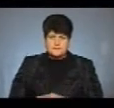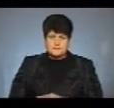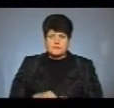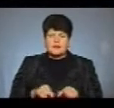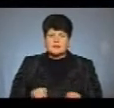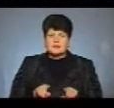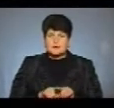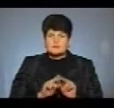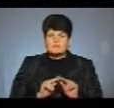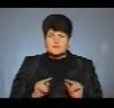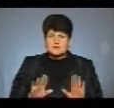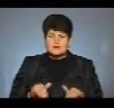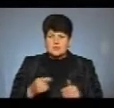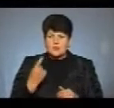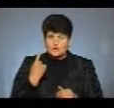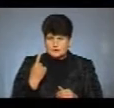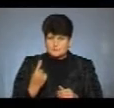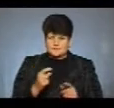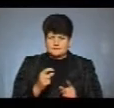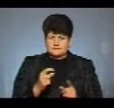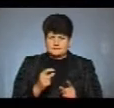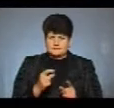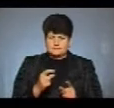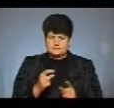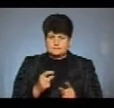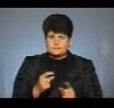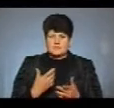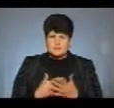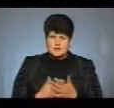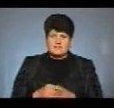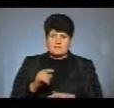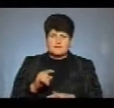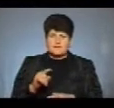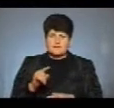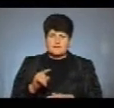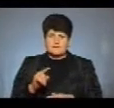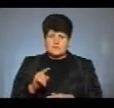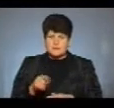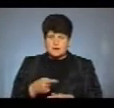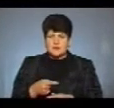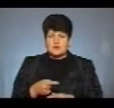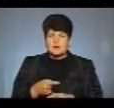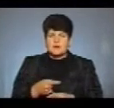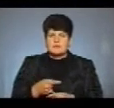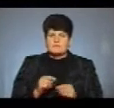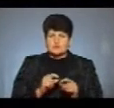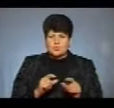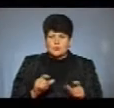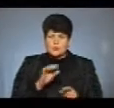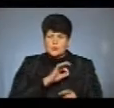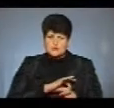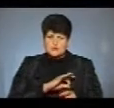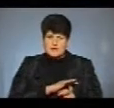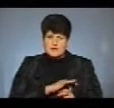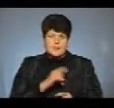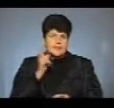Також вчитель дає одне твердження, наприклад, вимагають в школі користування телефонами. І кожен йде навколо свого кутка,